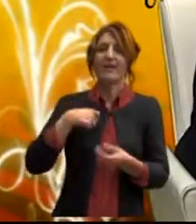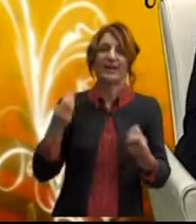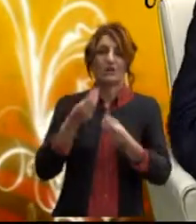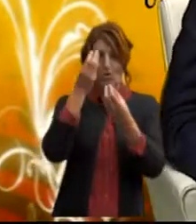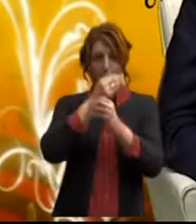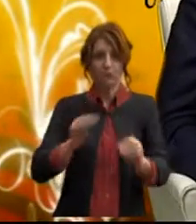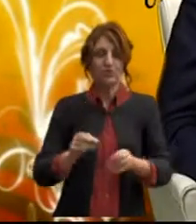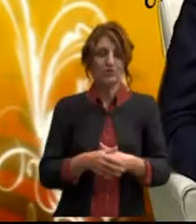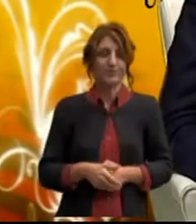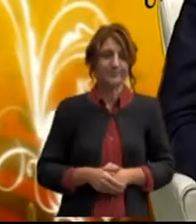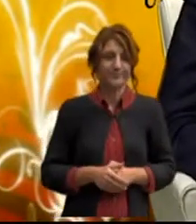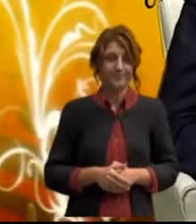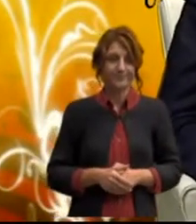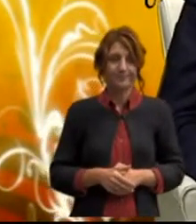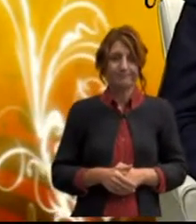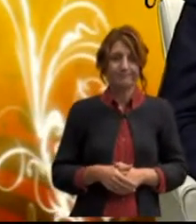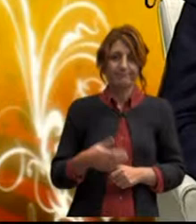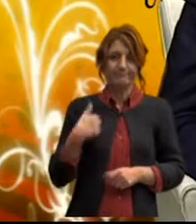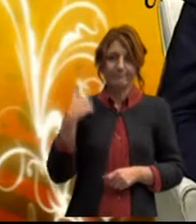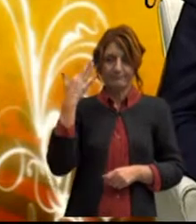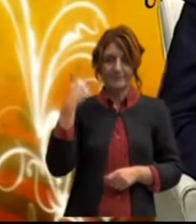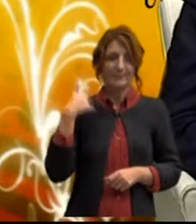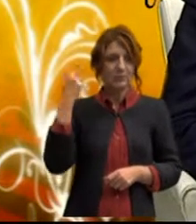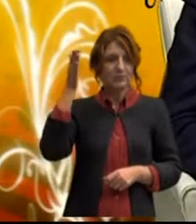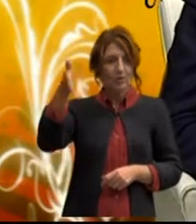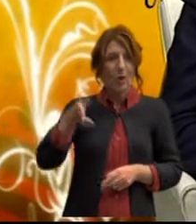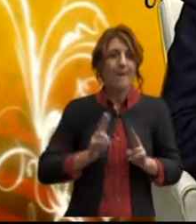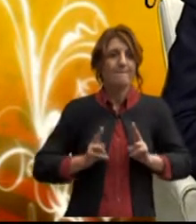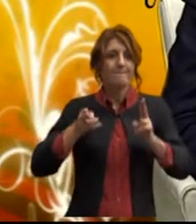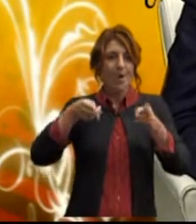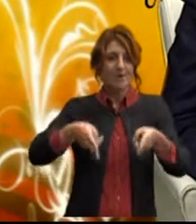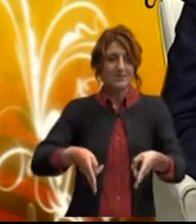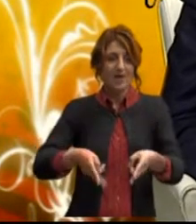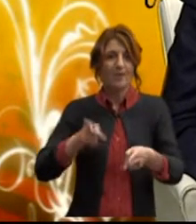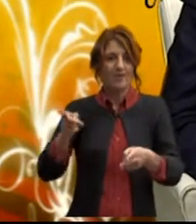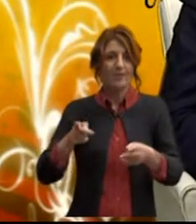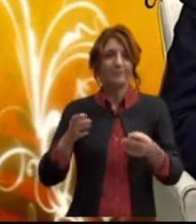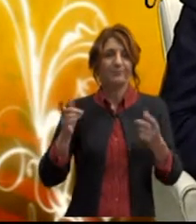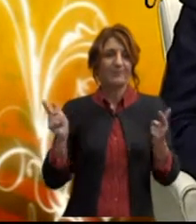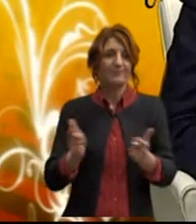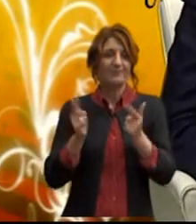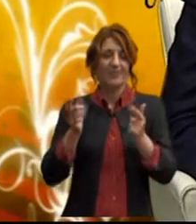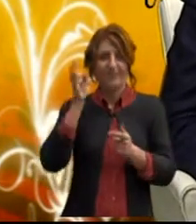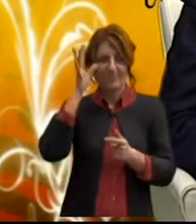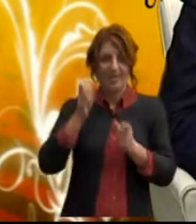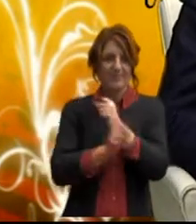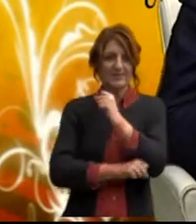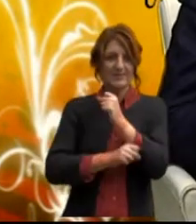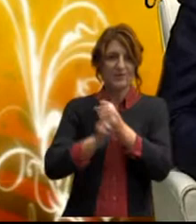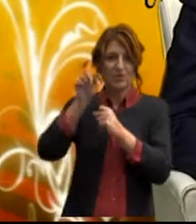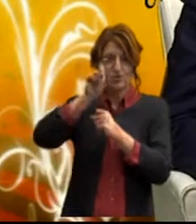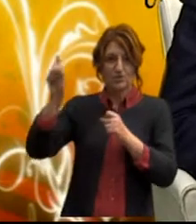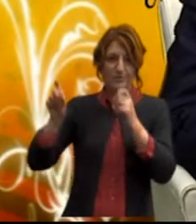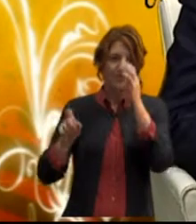nešto u tome. Nedavno sam bio u Mostaru na proslavi Dana sveučilišta i onda jedan ugledni rektor